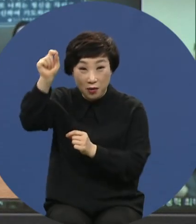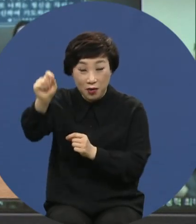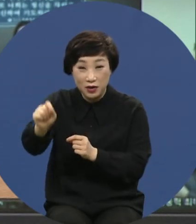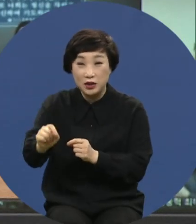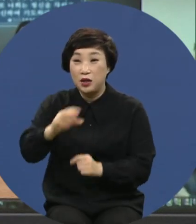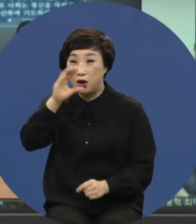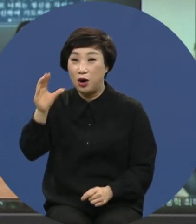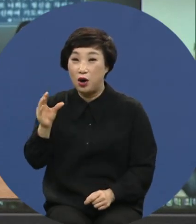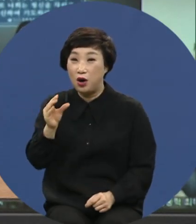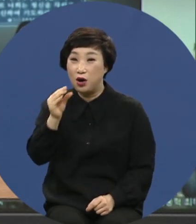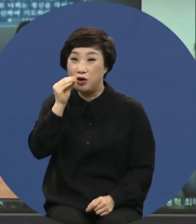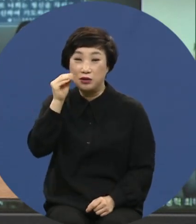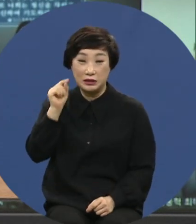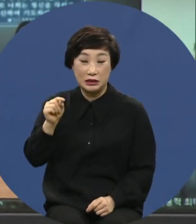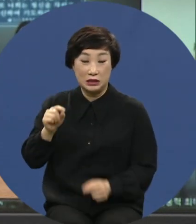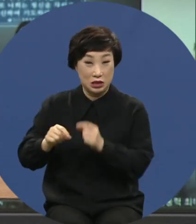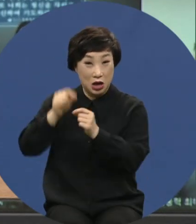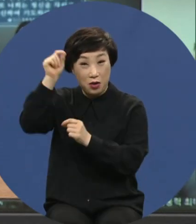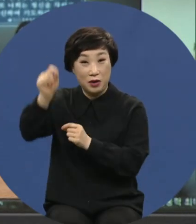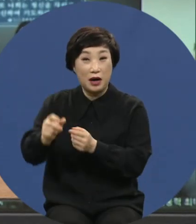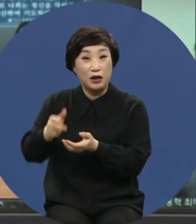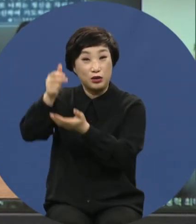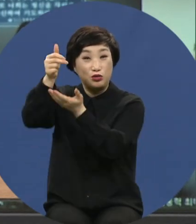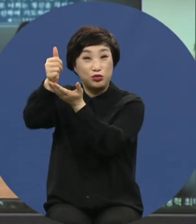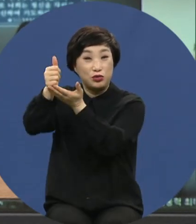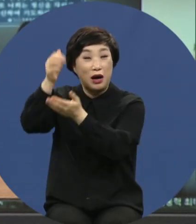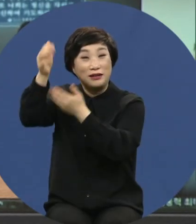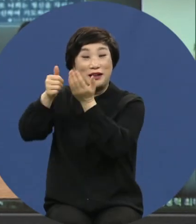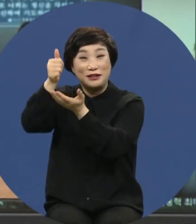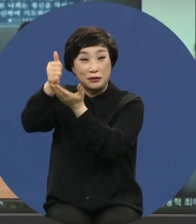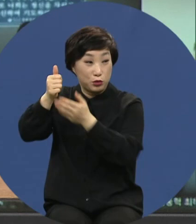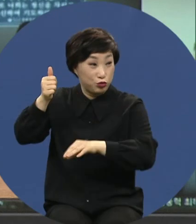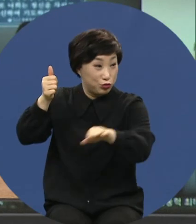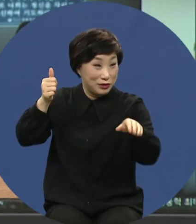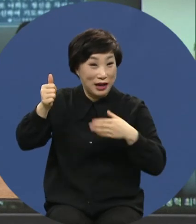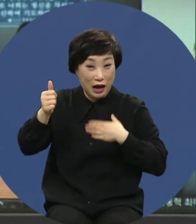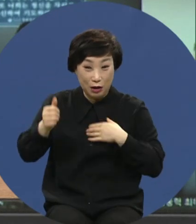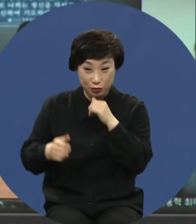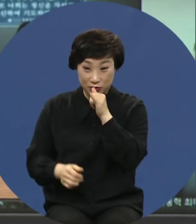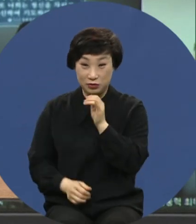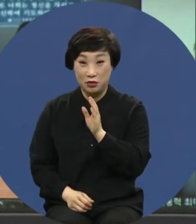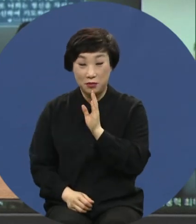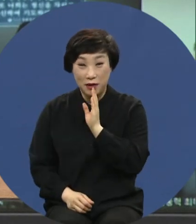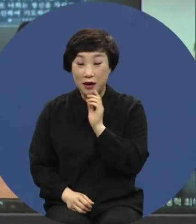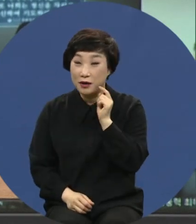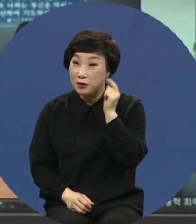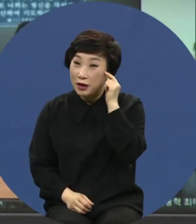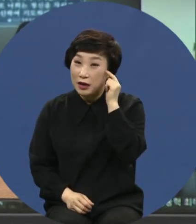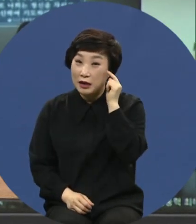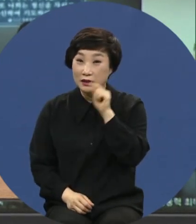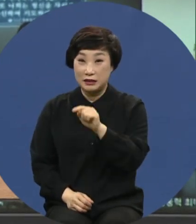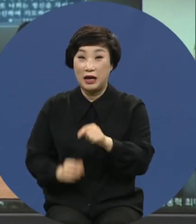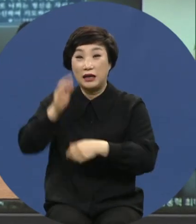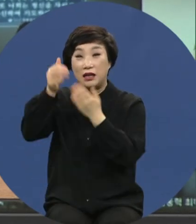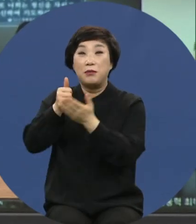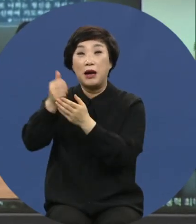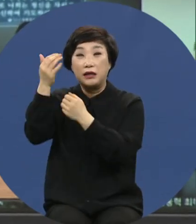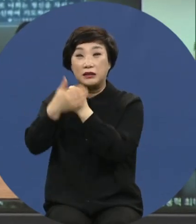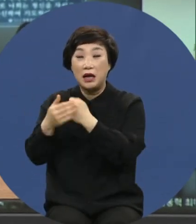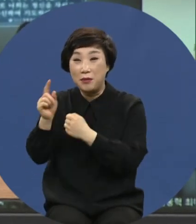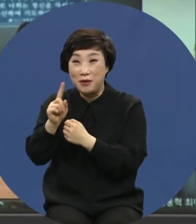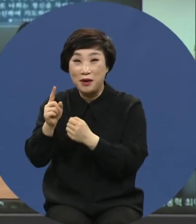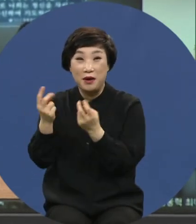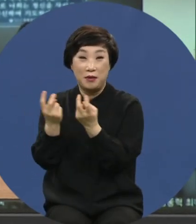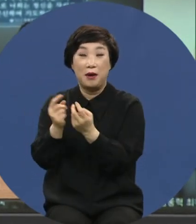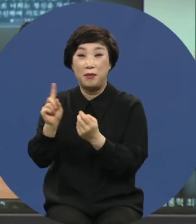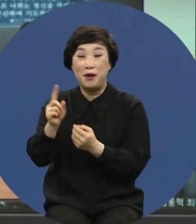영원히 거룩하신 영원한 분이라고 하는 것을 우리가 아는 것은 그 하나님의 은혜가 어떻게